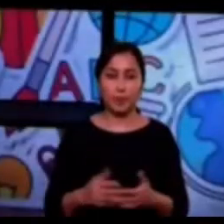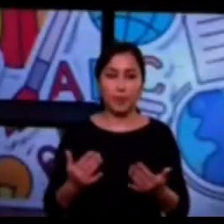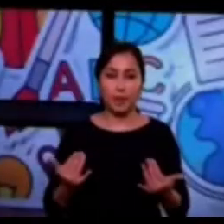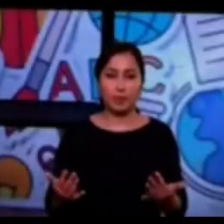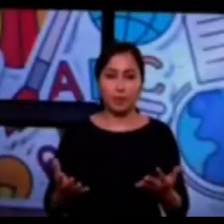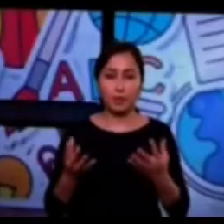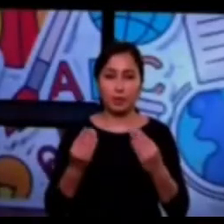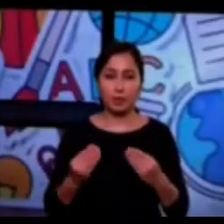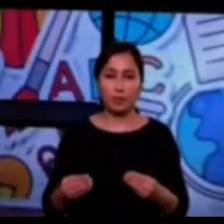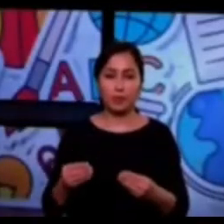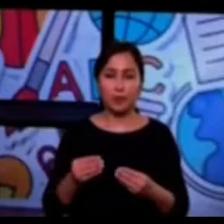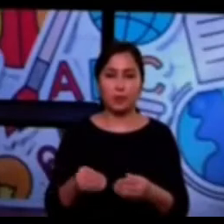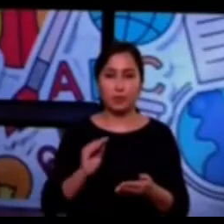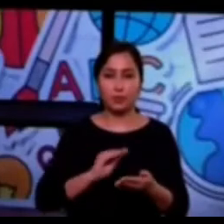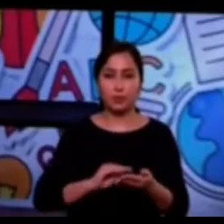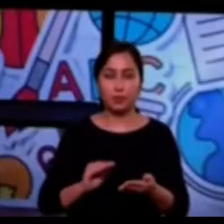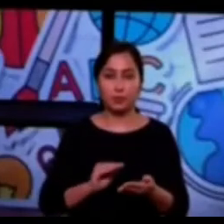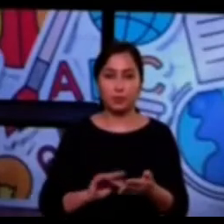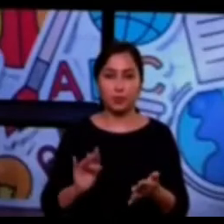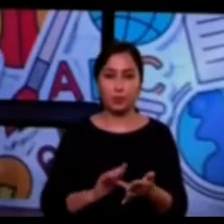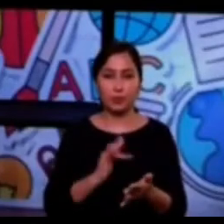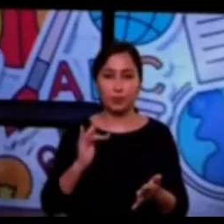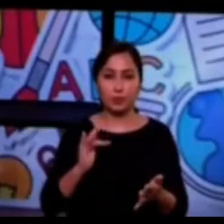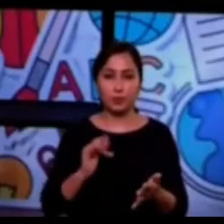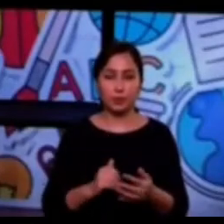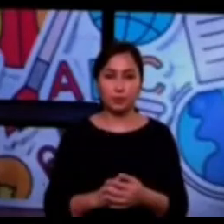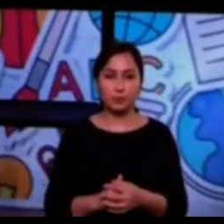Ну а теперь давайте попробуем в прописи.